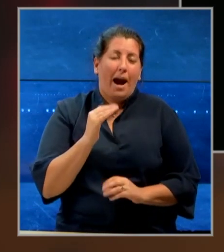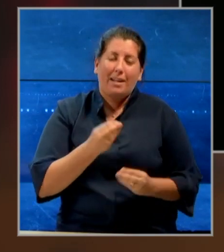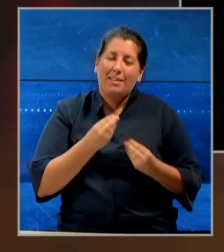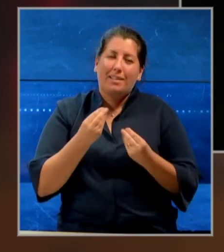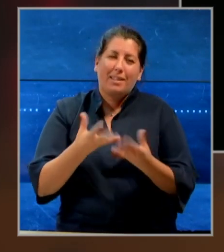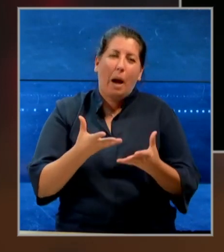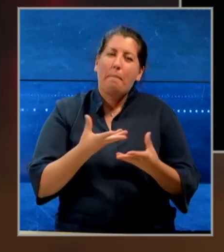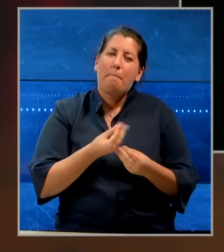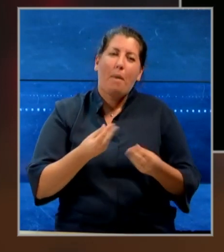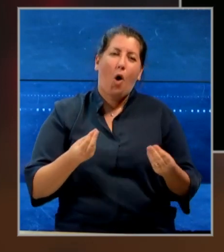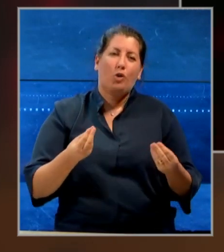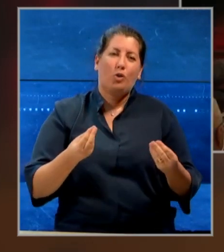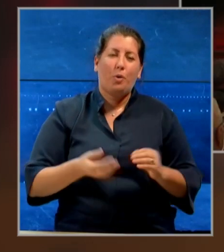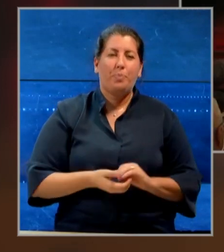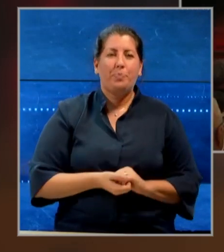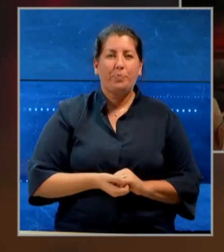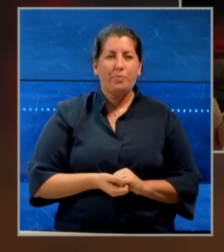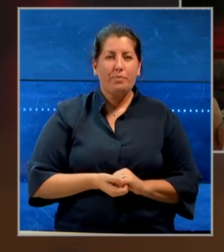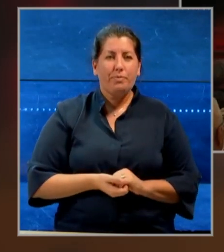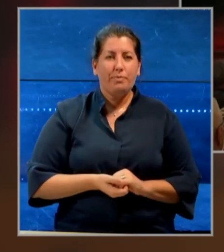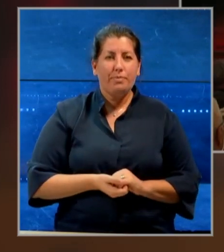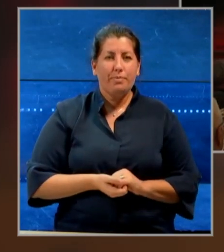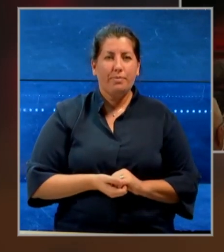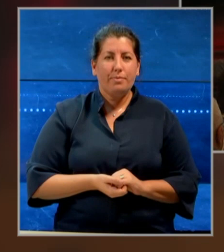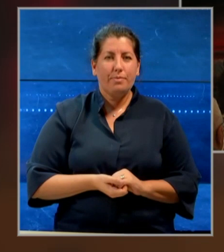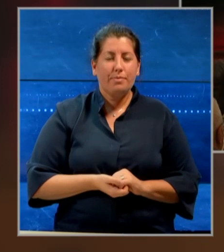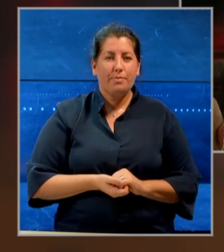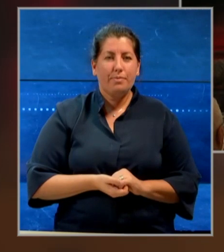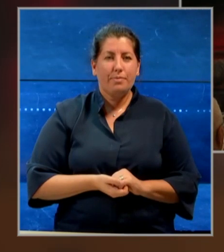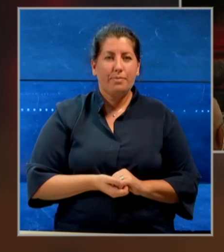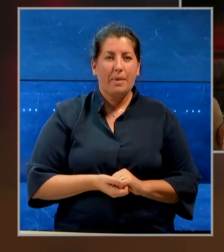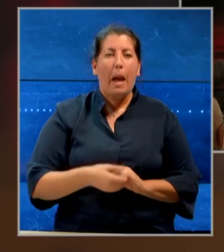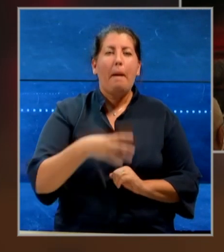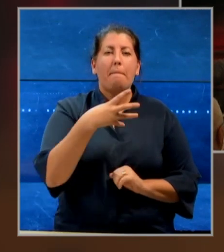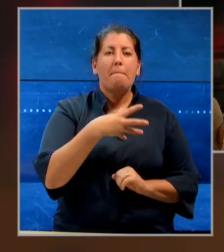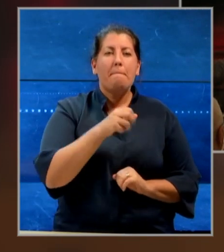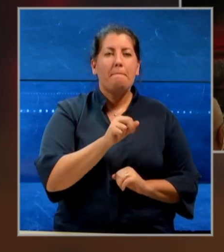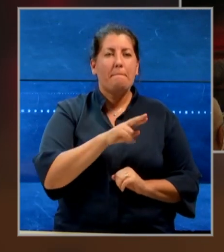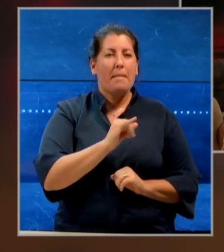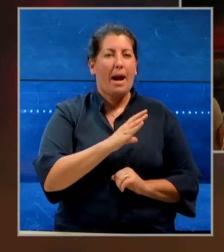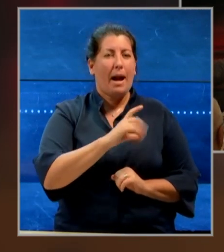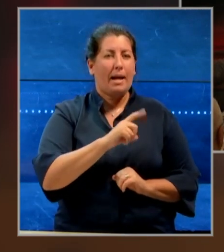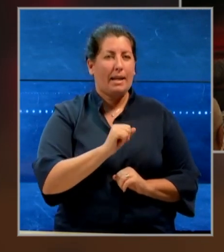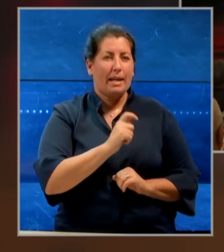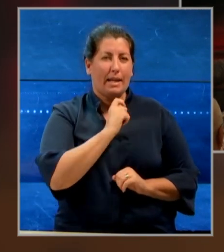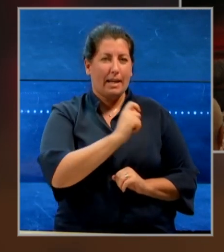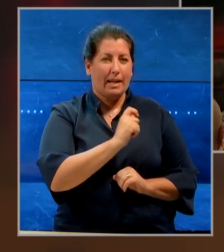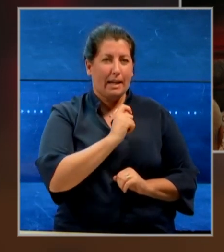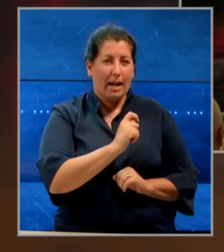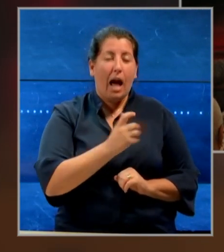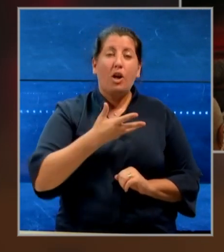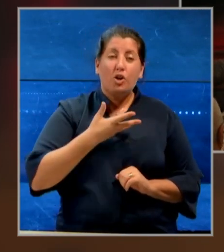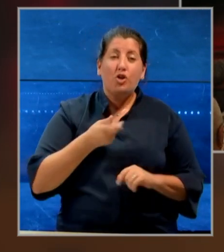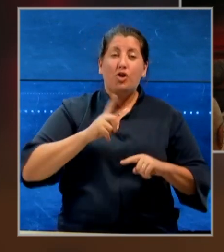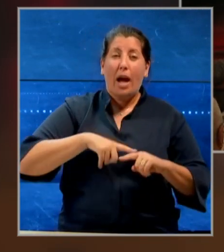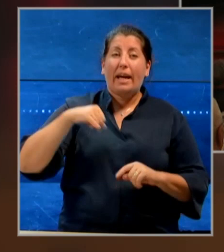Quello sicuramente sì. Maricla, allora ti do la linea, ma permettimi di salutare Jessica Ramos, la nostra Jessica, che è